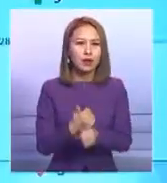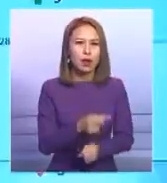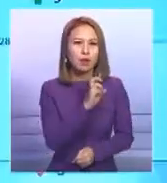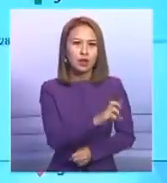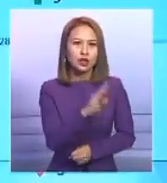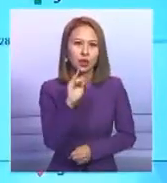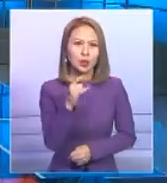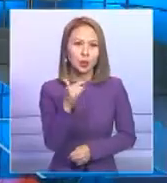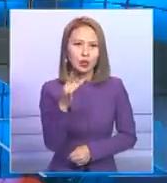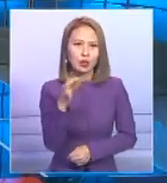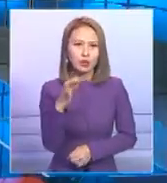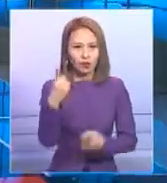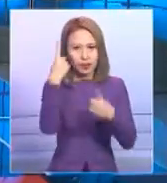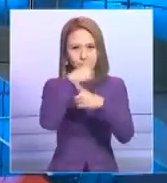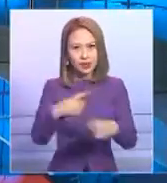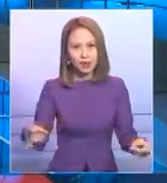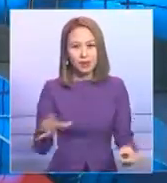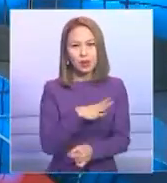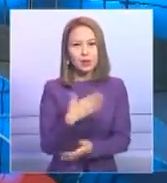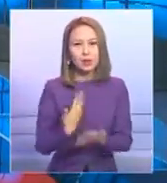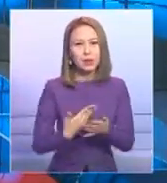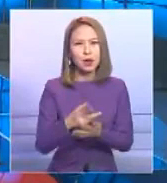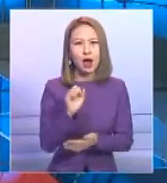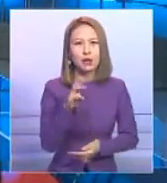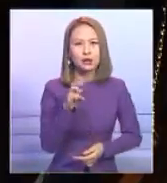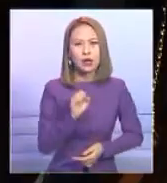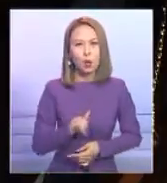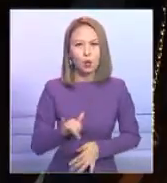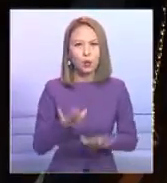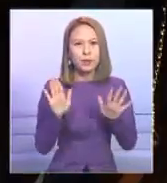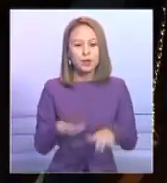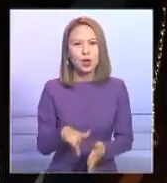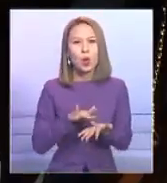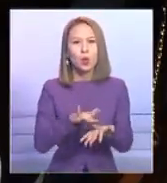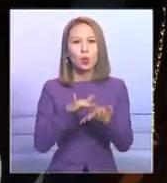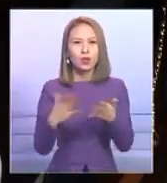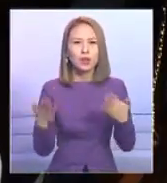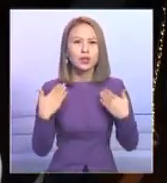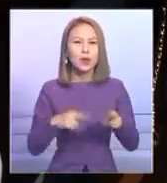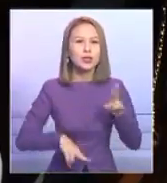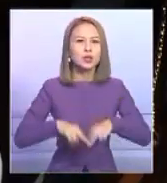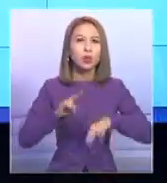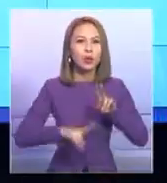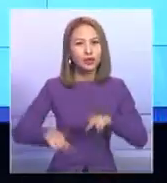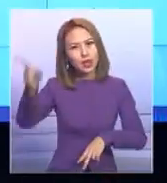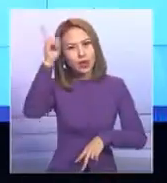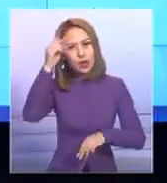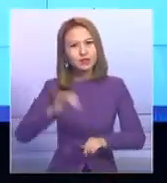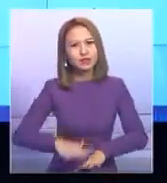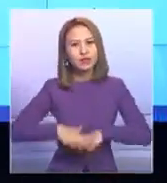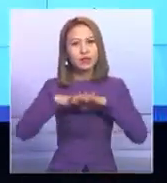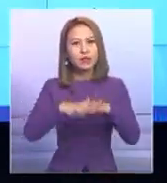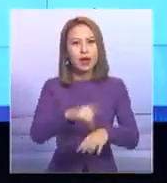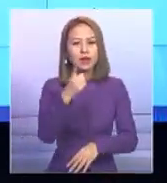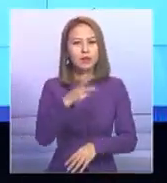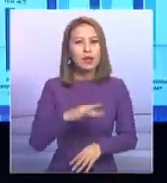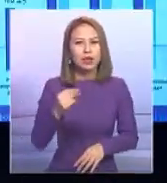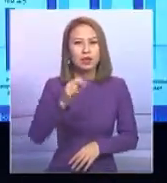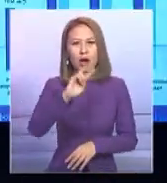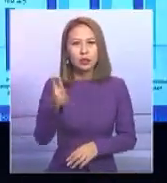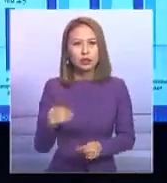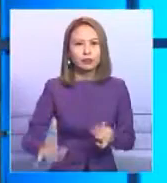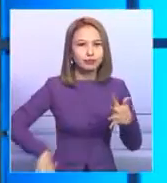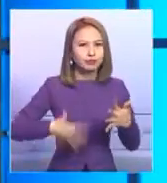Би Жангуразов мәлімдеді. Мысал үшін Ақтаудағы кендерлі курортының құрылысына германиялық инвесторлар 1 миллиард ақш долларын